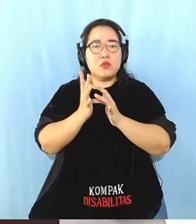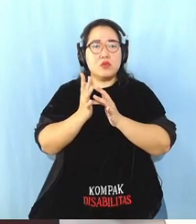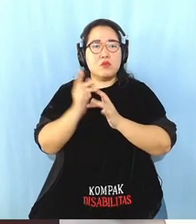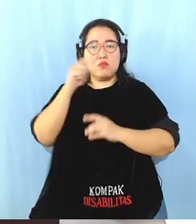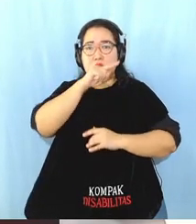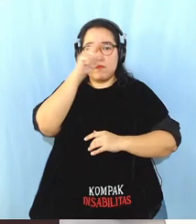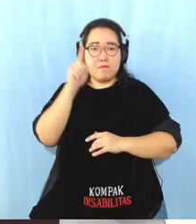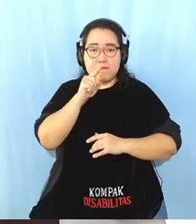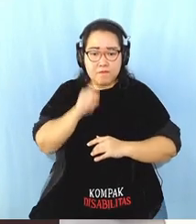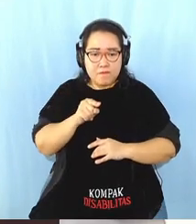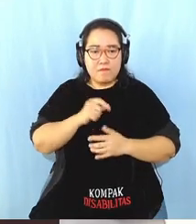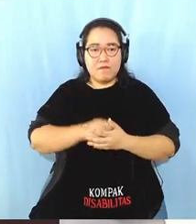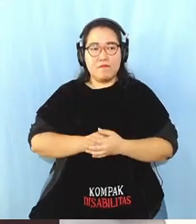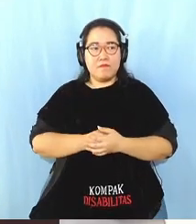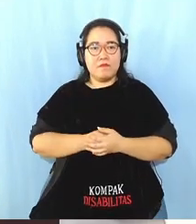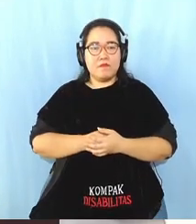Halo?